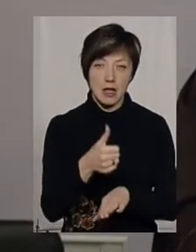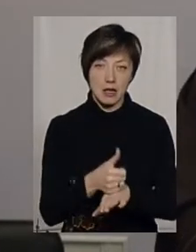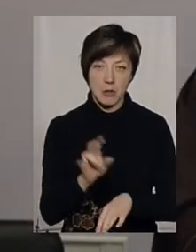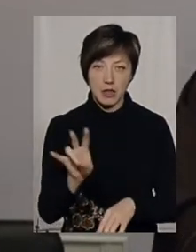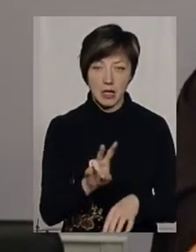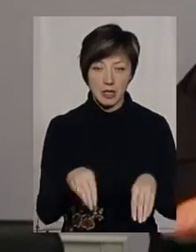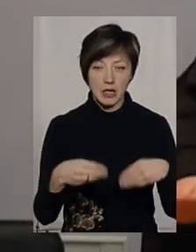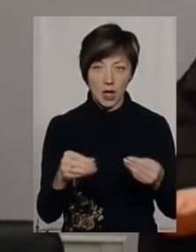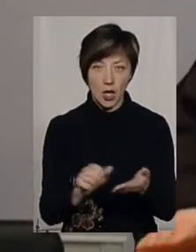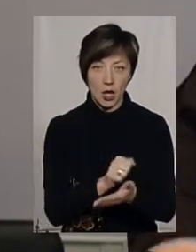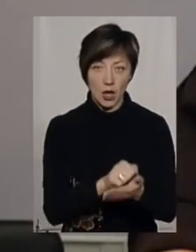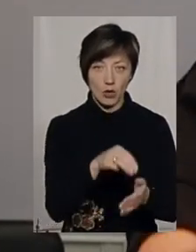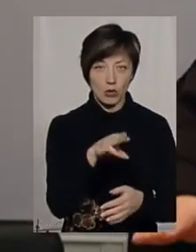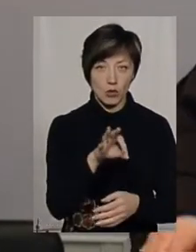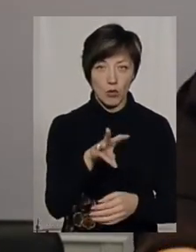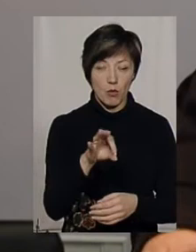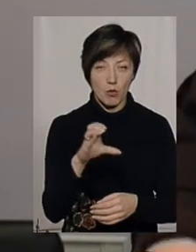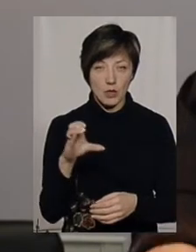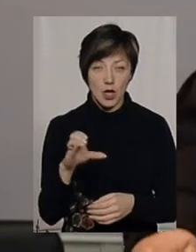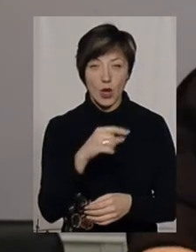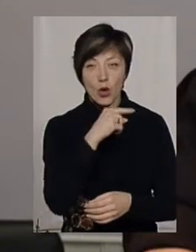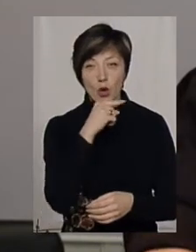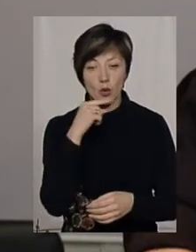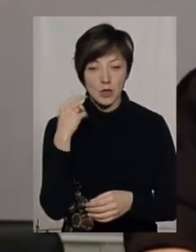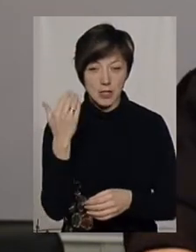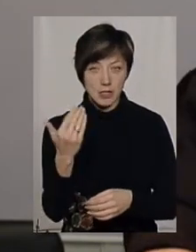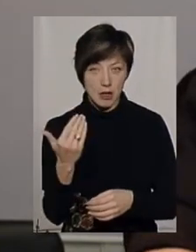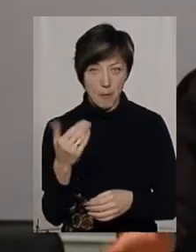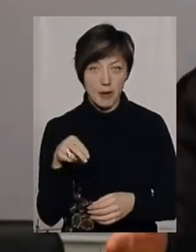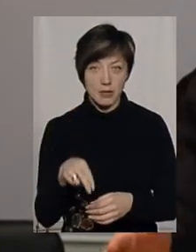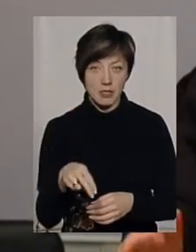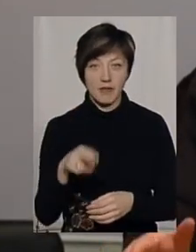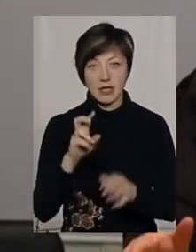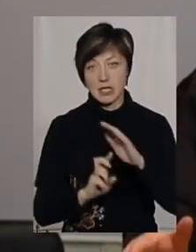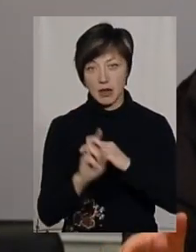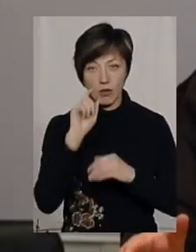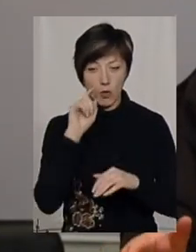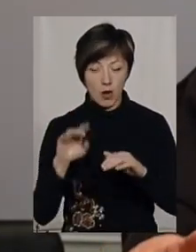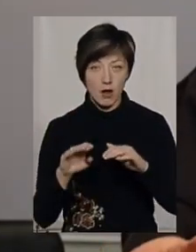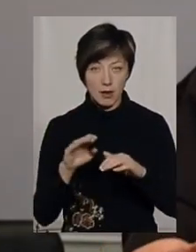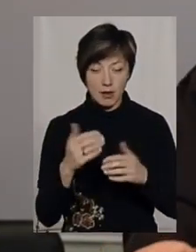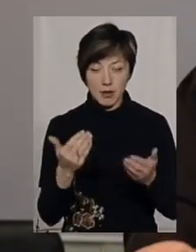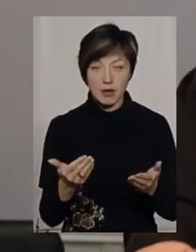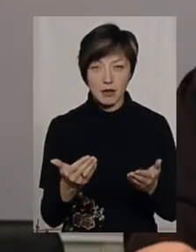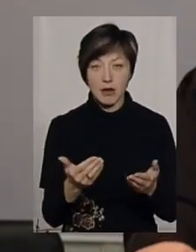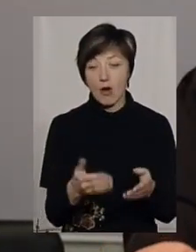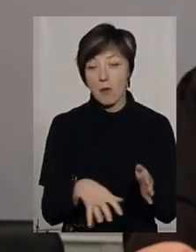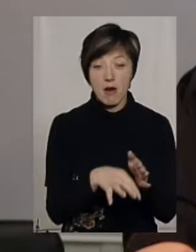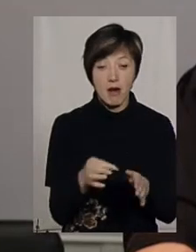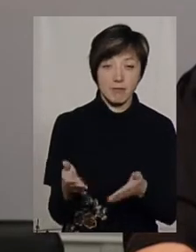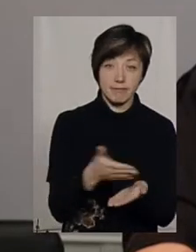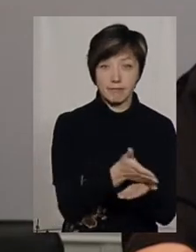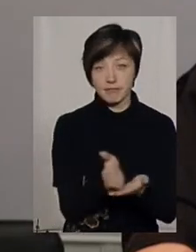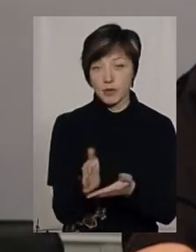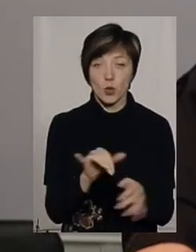І ось у вас Російська православна церква в Україні. Обирайте, кому, з ким, по якій